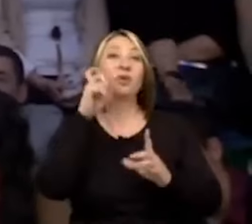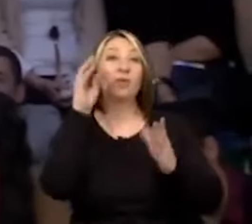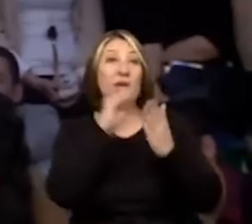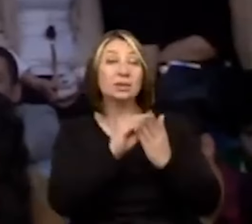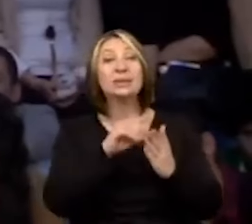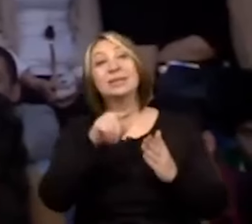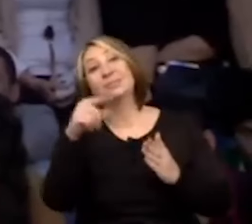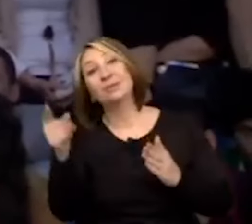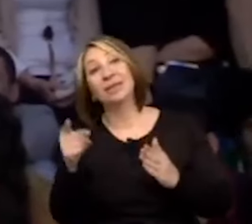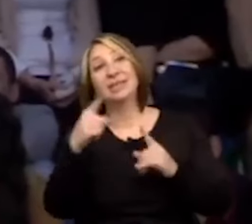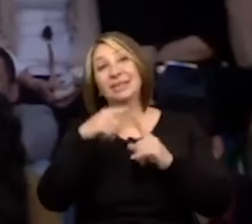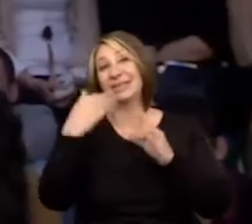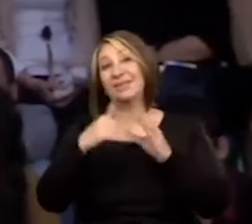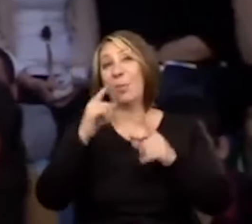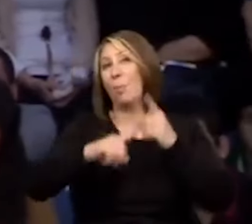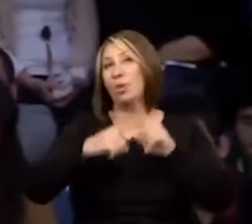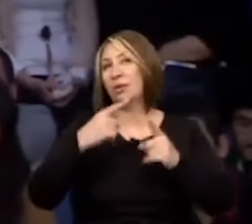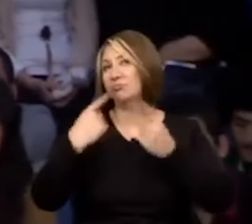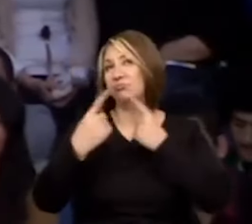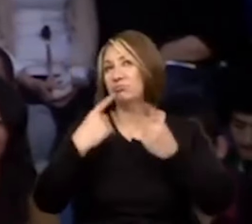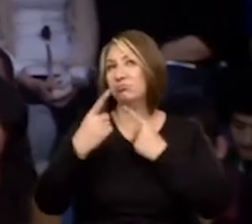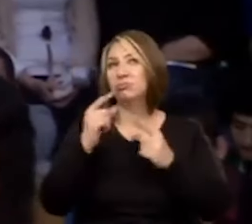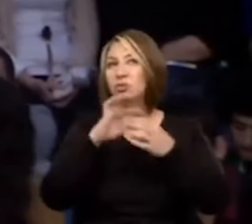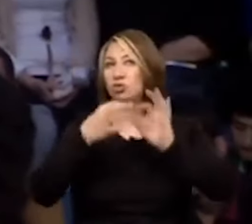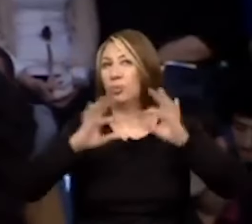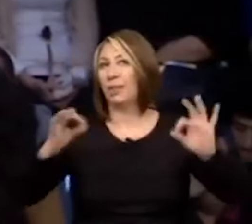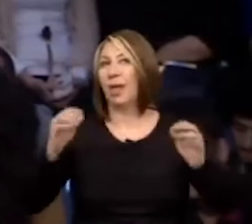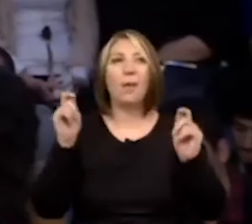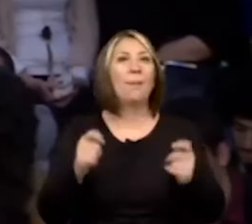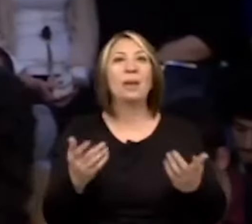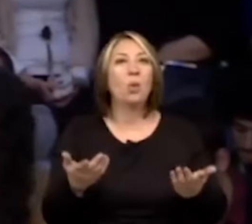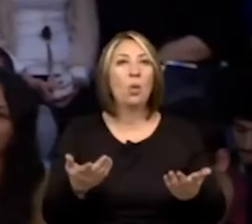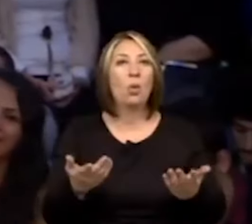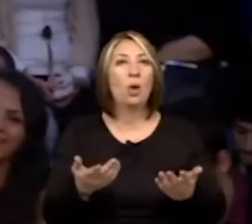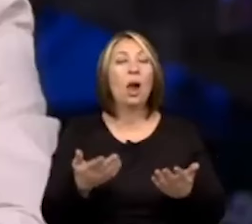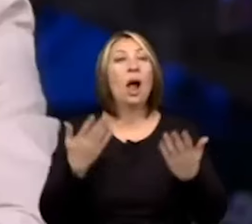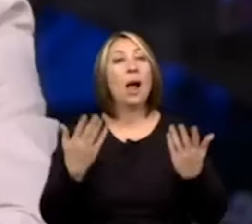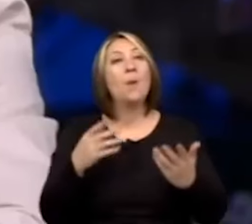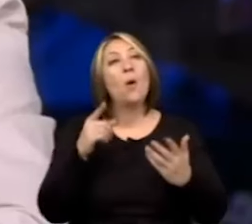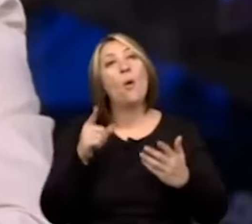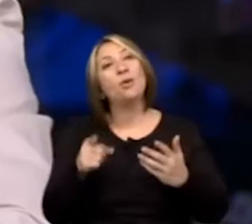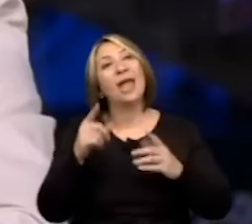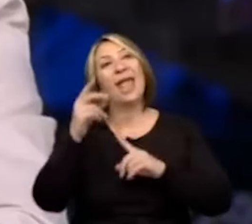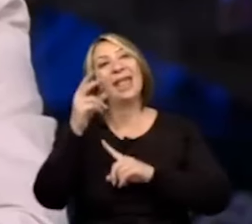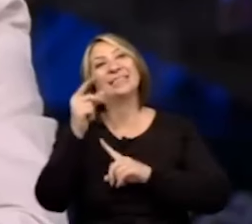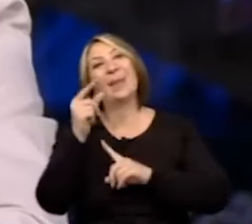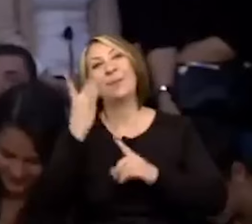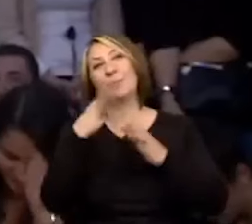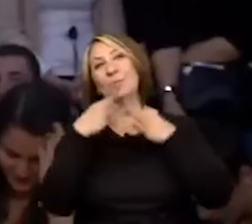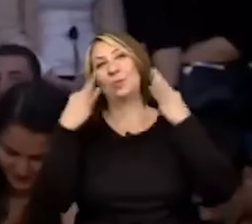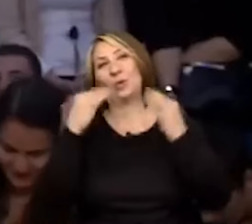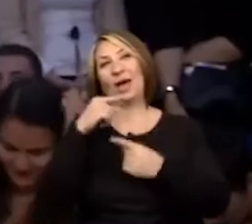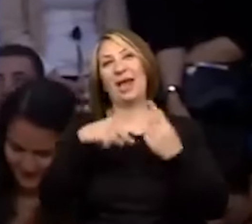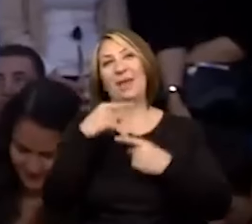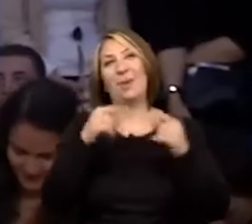koyarken bir yandan Twitter'da politik bir söylem içeren bir cümle de yazabiliyor. Ama sanki onda Instagram'da bir mutluluk